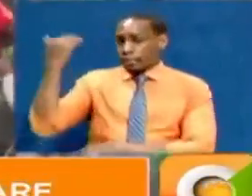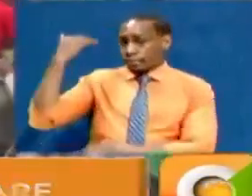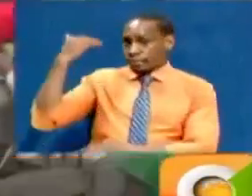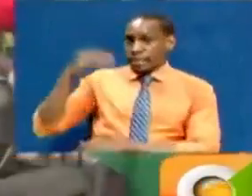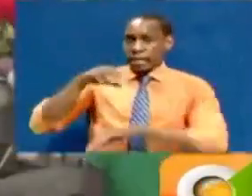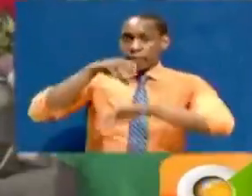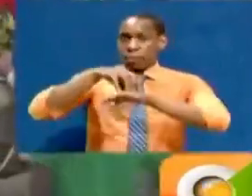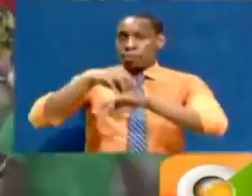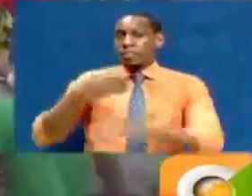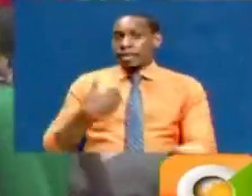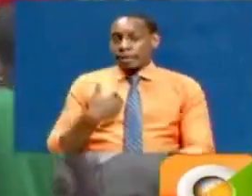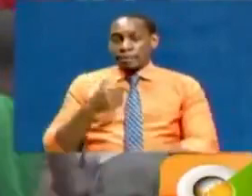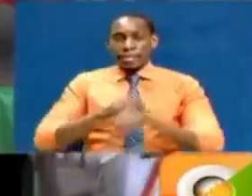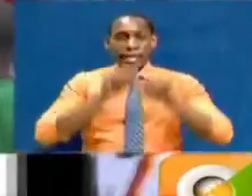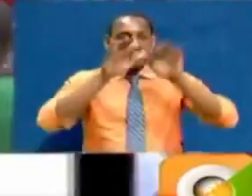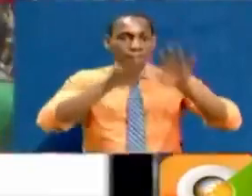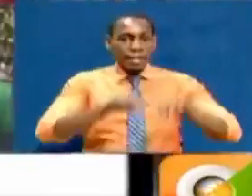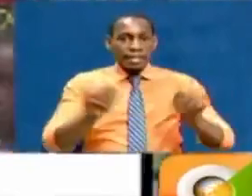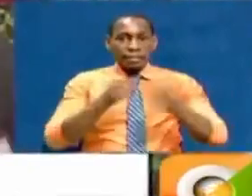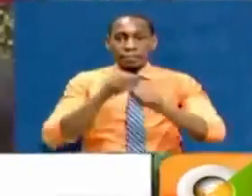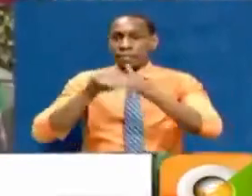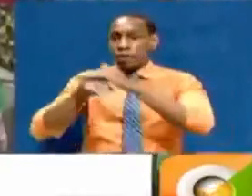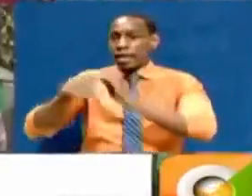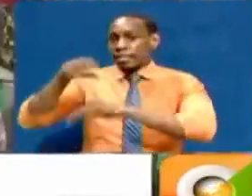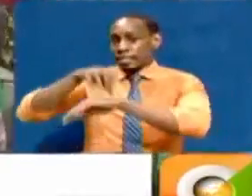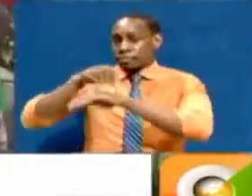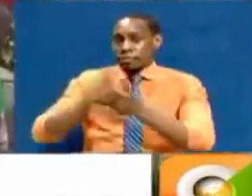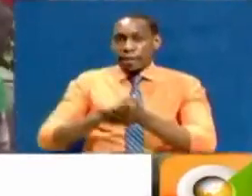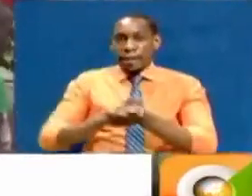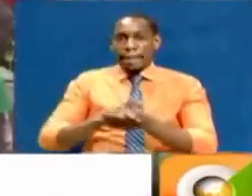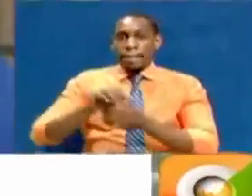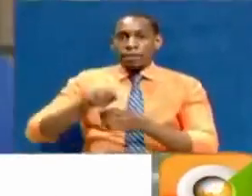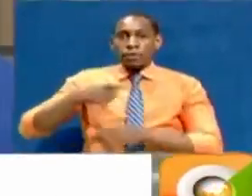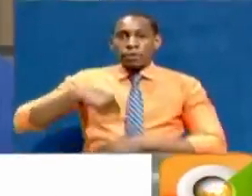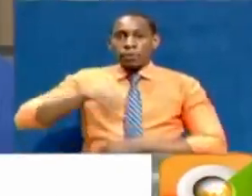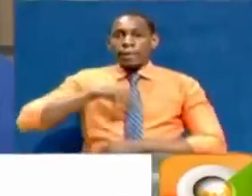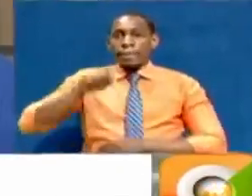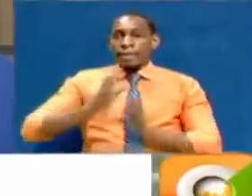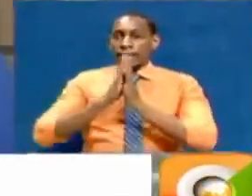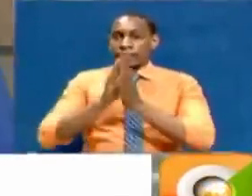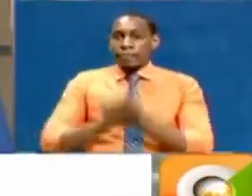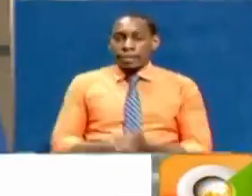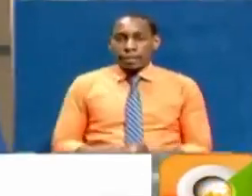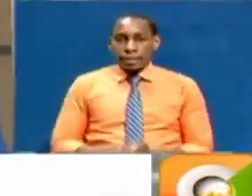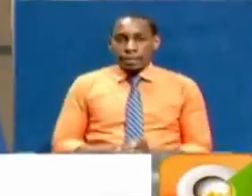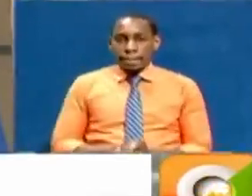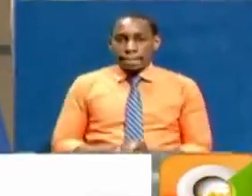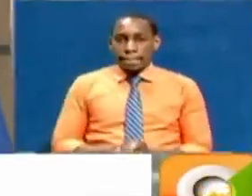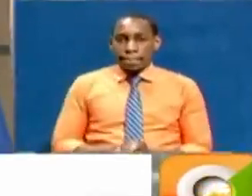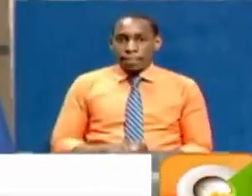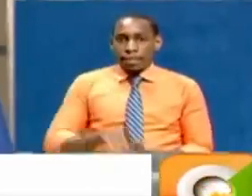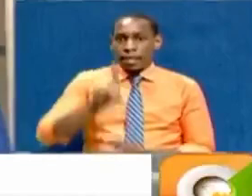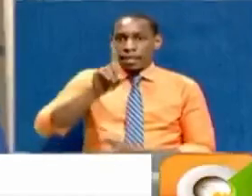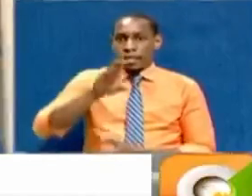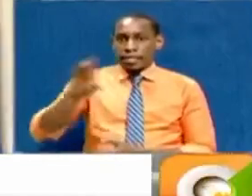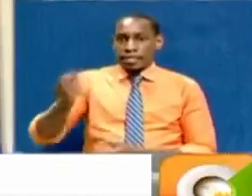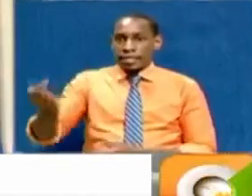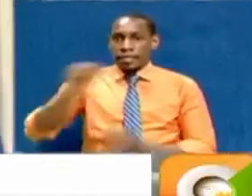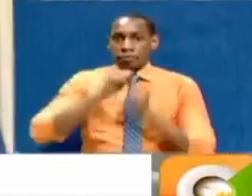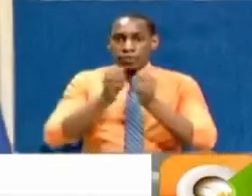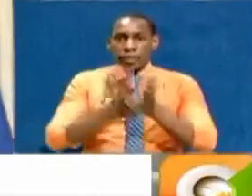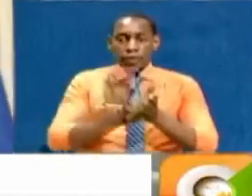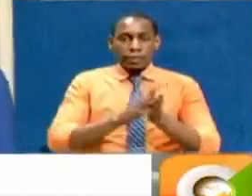kuna msikiti, ukinyesha tuweze enda msikiti na lazima tuende tukaswali. DCC came last week but one with his